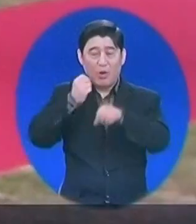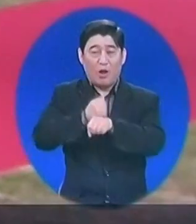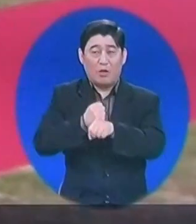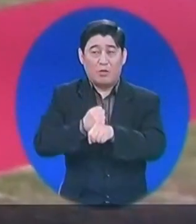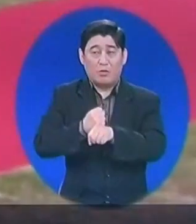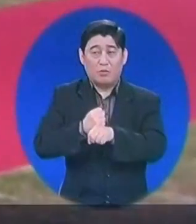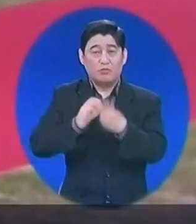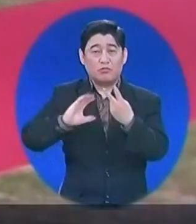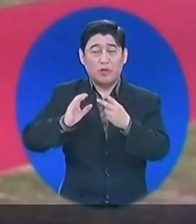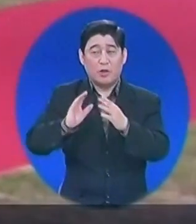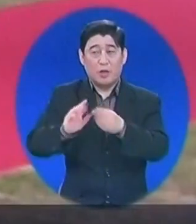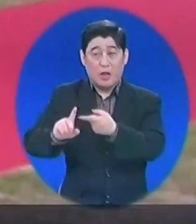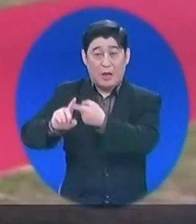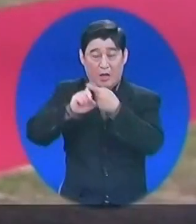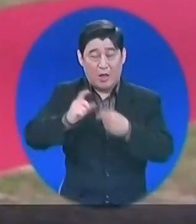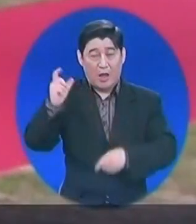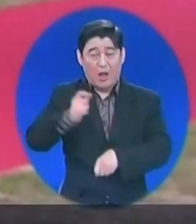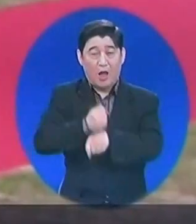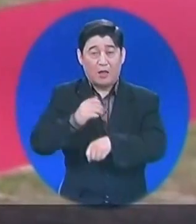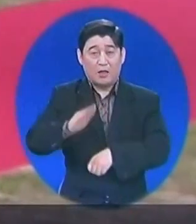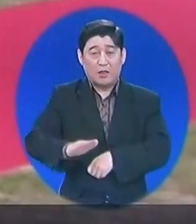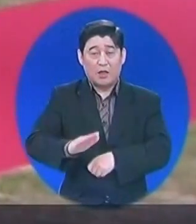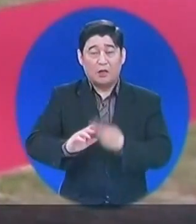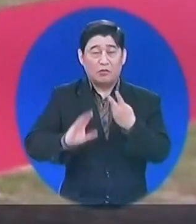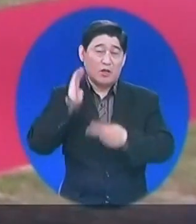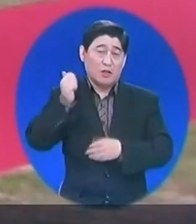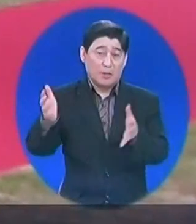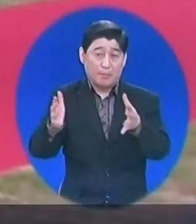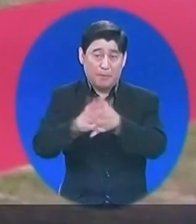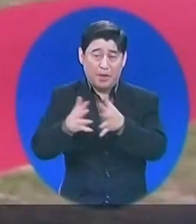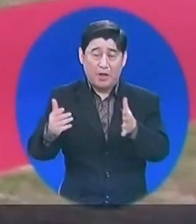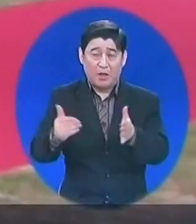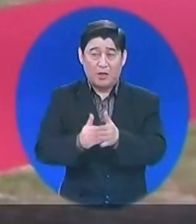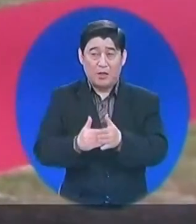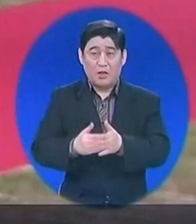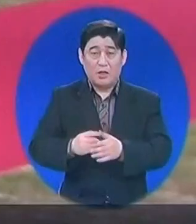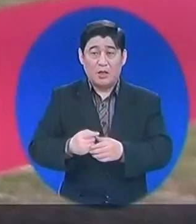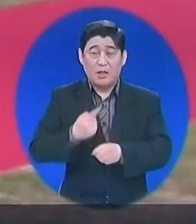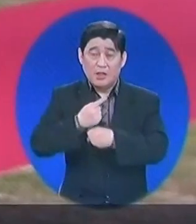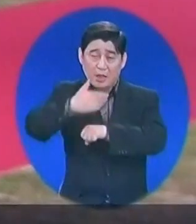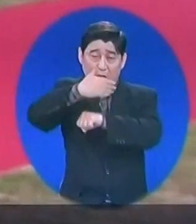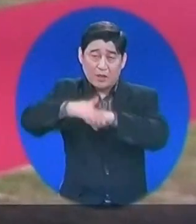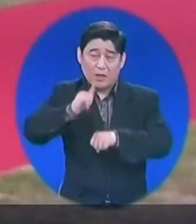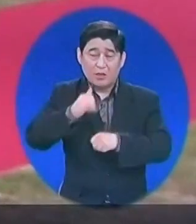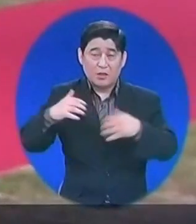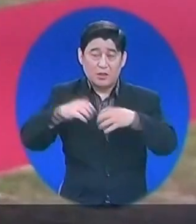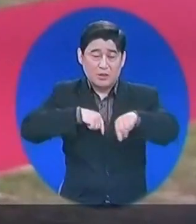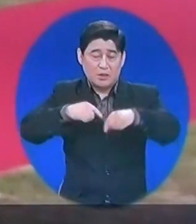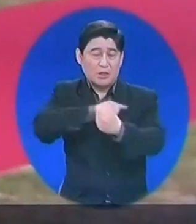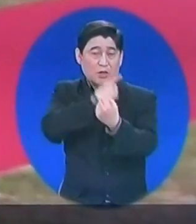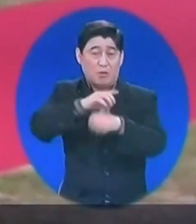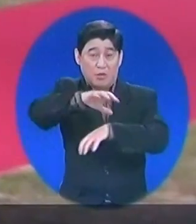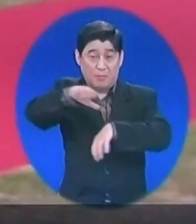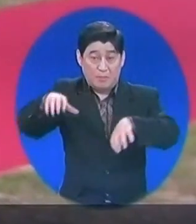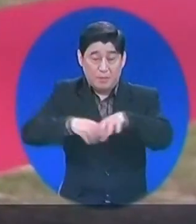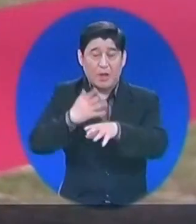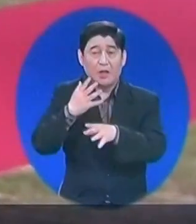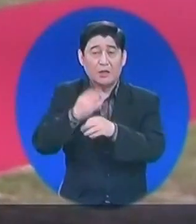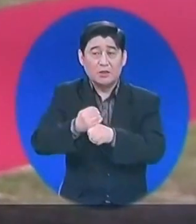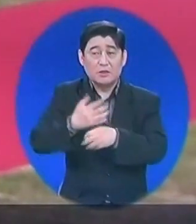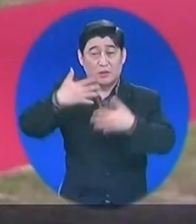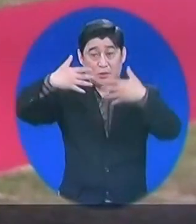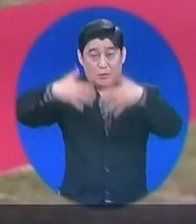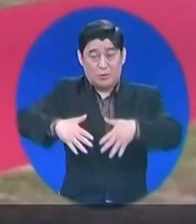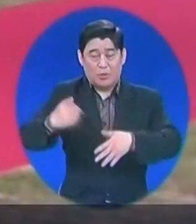하고 또 양국의 공조 체계를 강화하겠다고 양국 정상이 합의를 했고요. 네. 그리고 내년으로 예정되어 있는 전시작전권의 전환